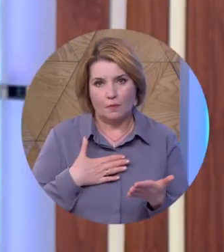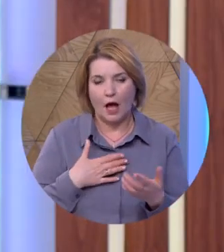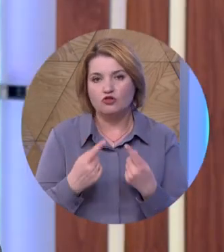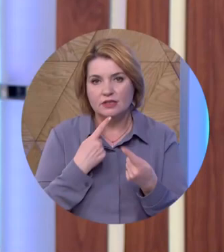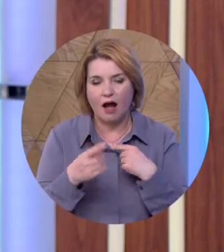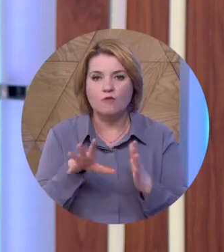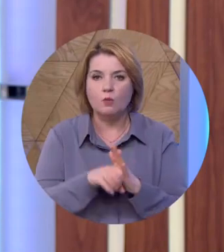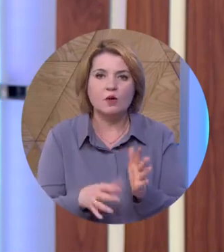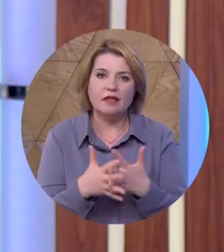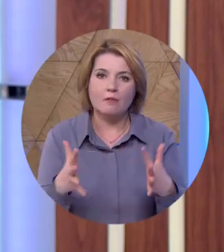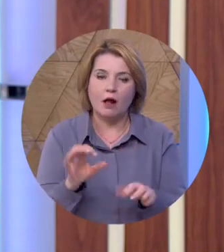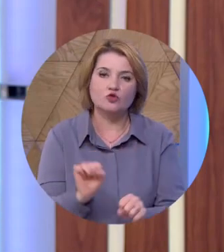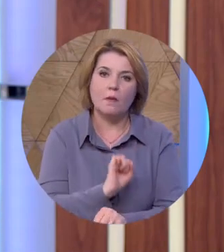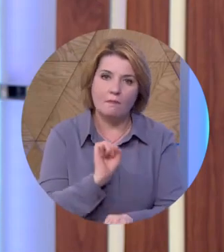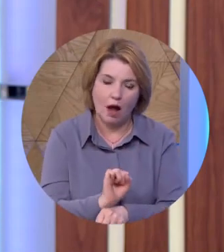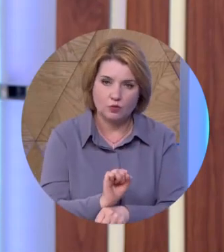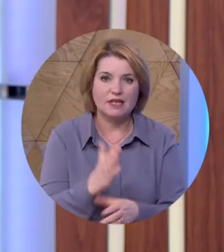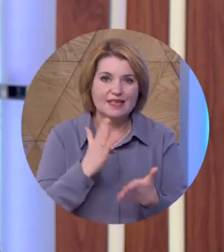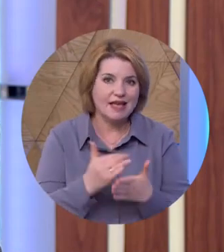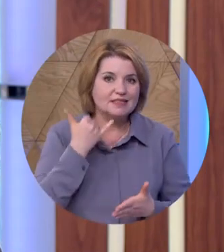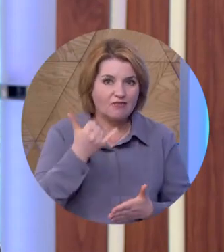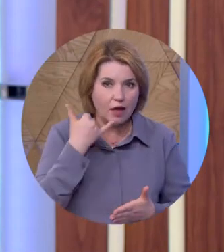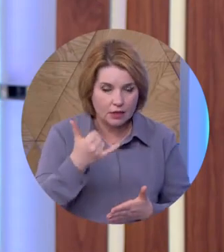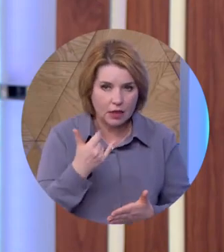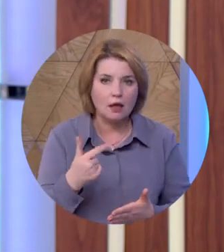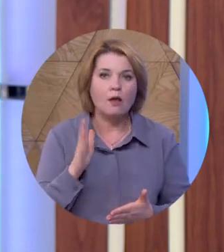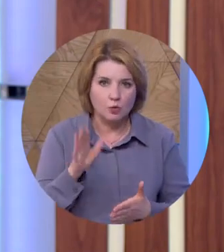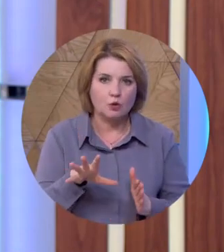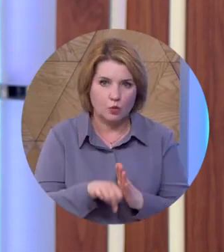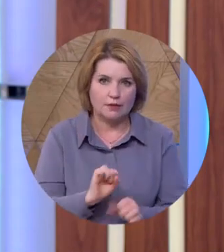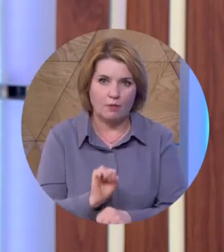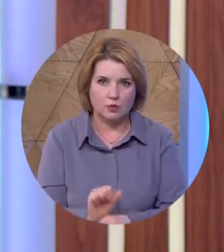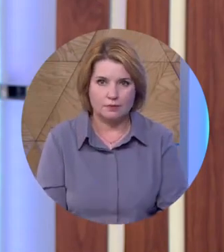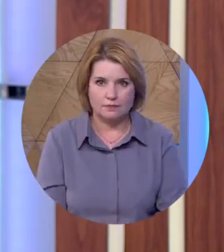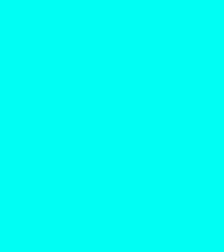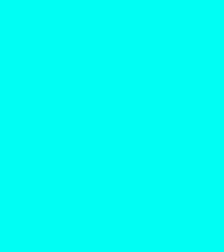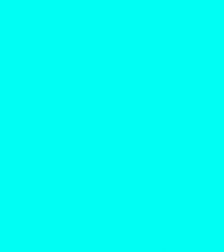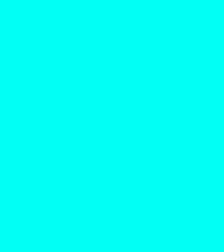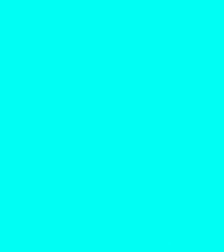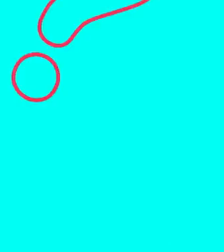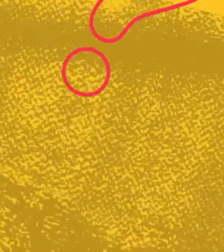сразу после небольшой паузы. Знаю, что есть телефонные звонки. Их мы тоже обязательно примем.